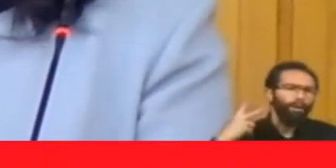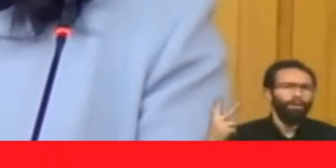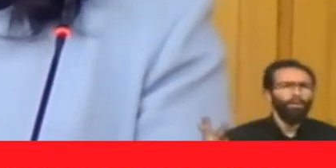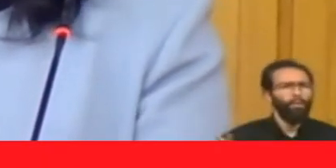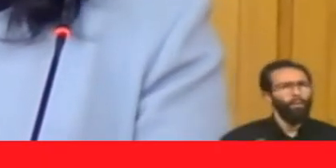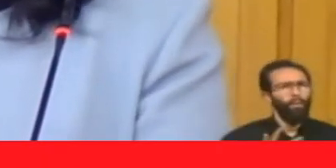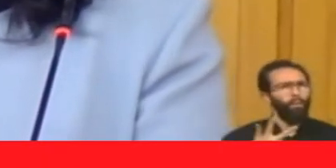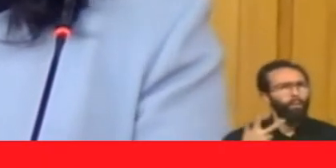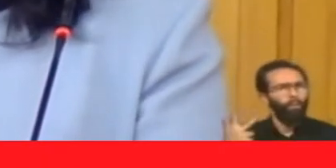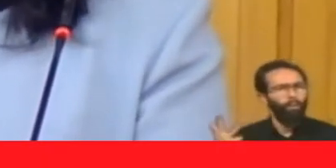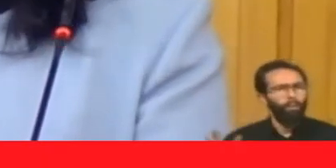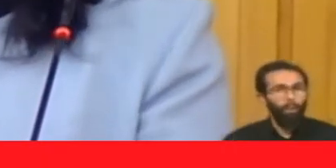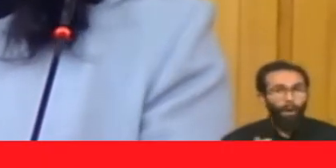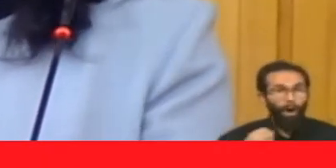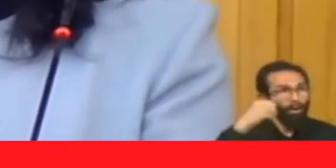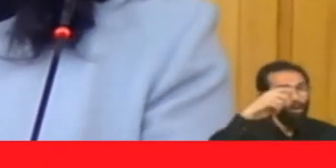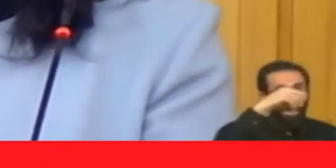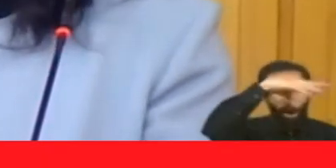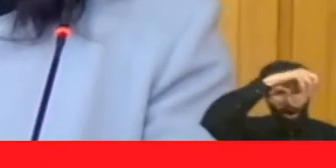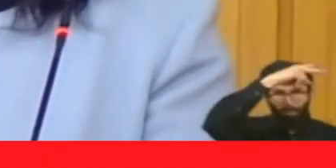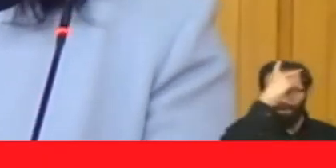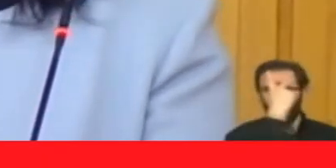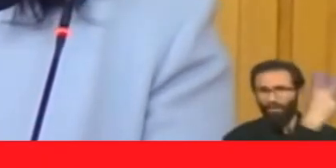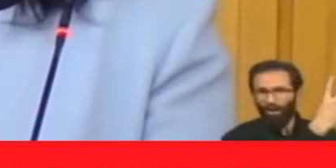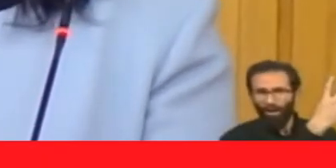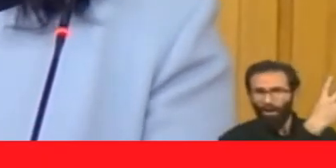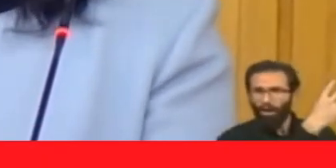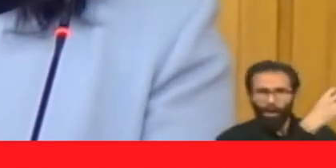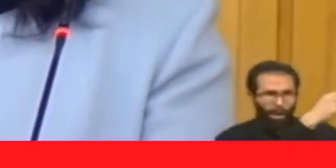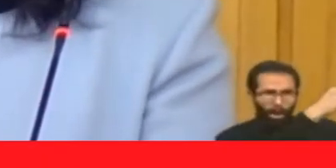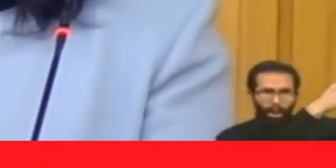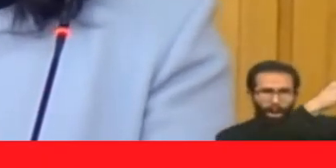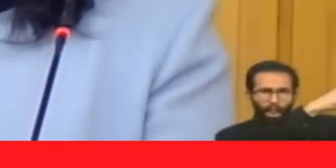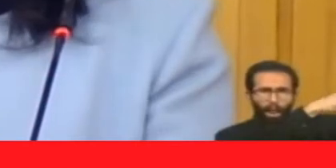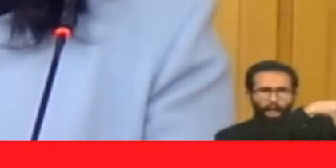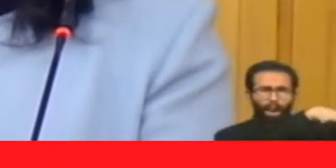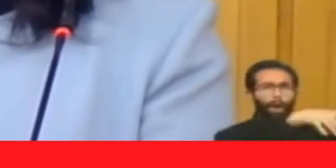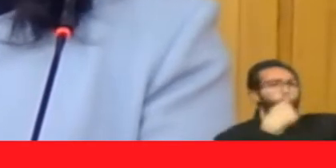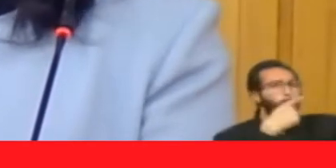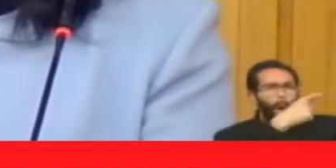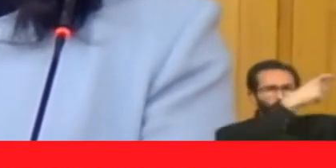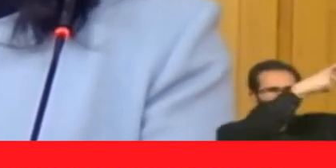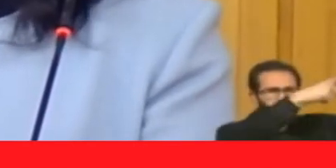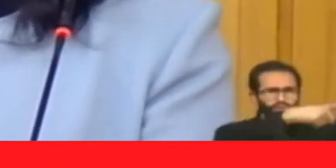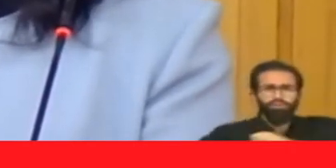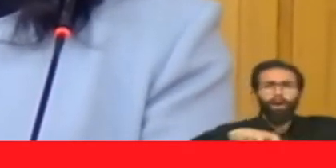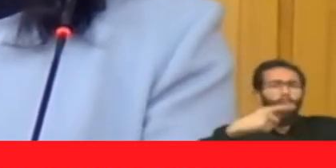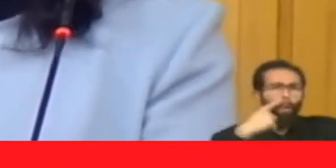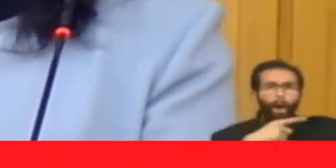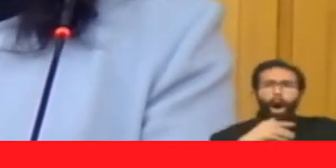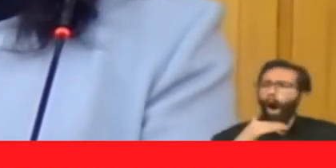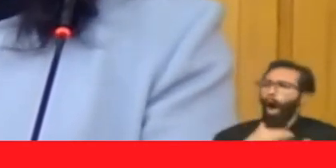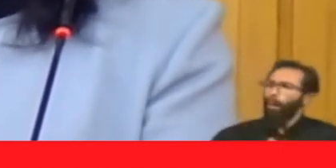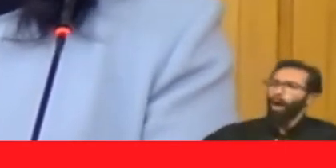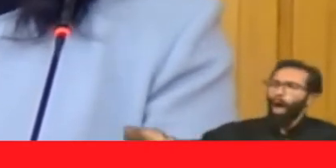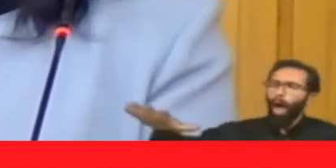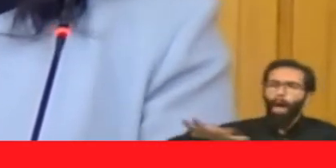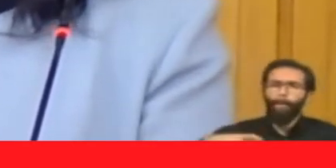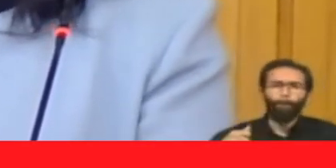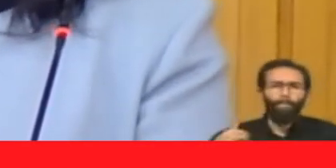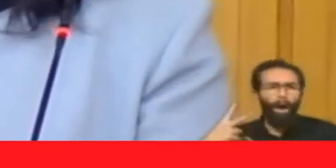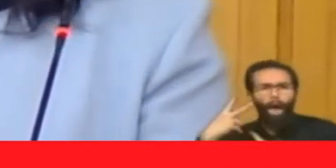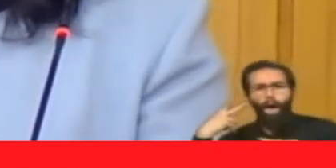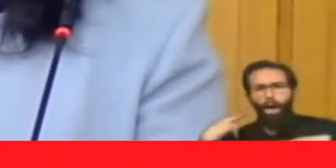AKP'yi adeta paralel merkez bankası yaptılar. Halkın paralarını buralara aktardılar